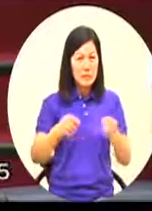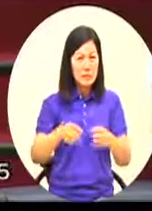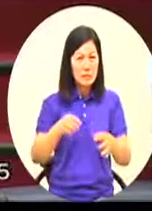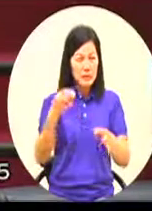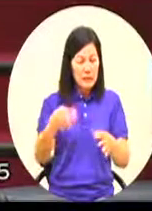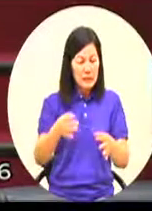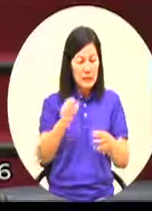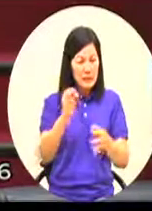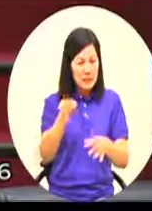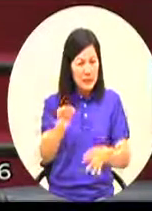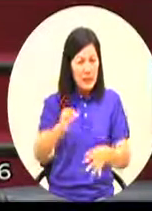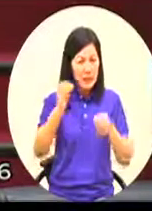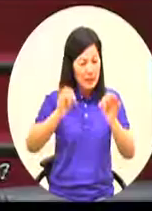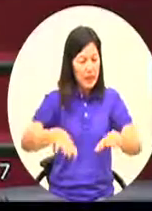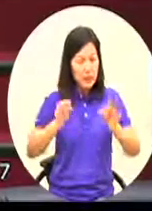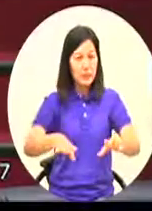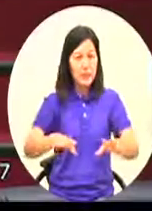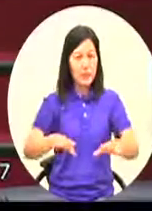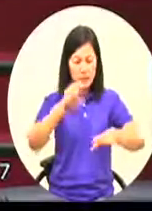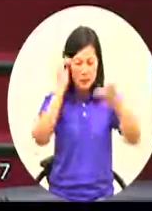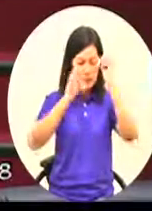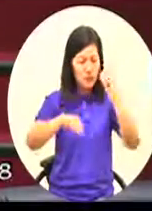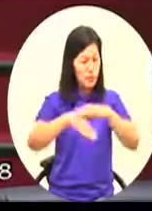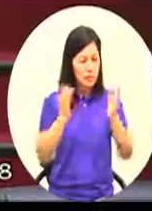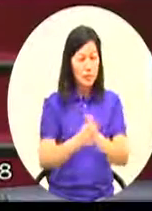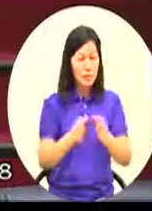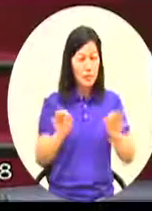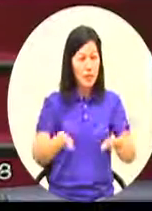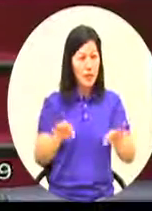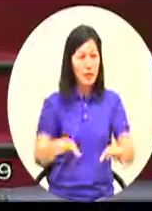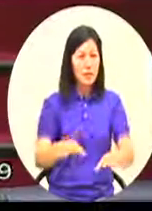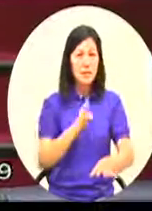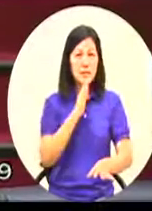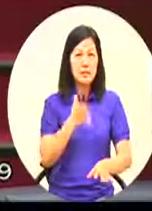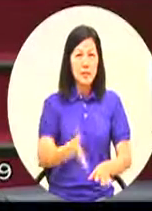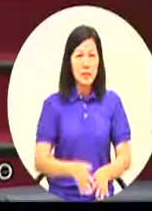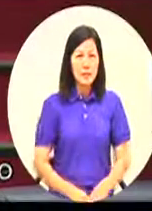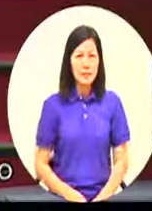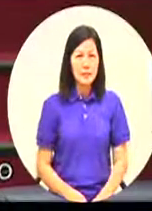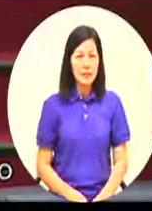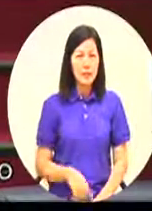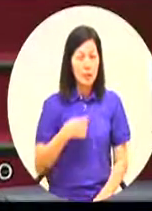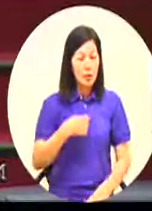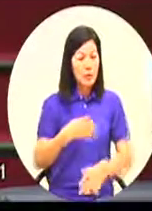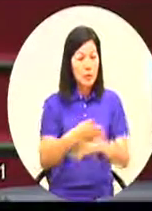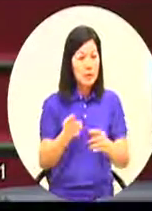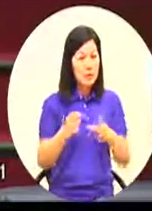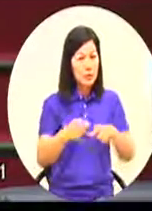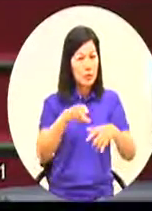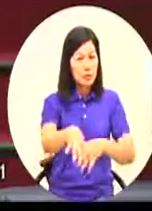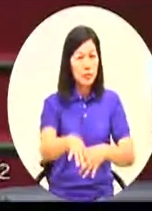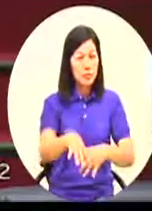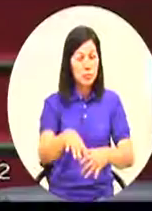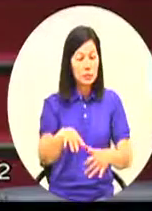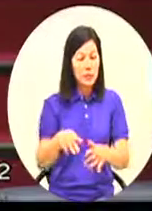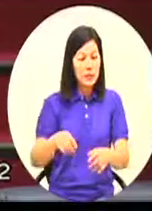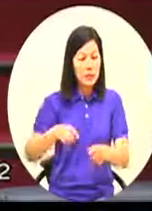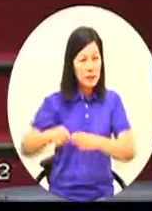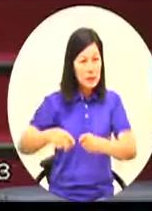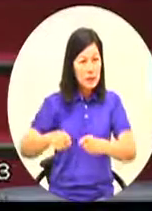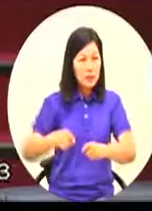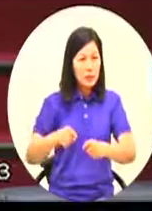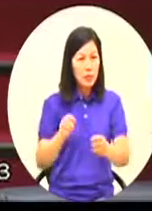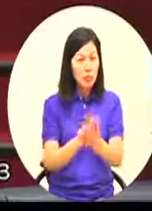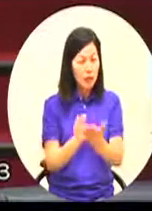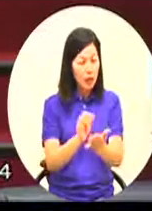力、浪费所有的资源在这个地方？难道我们的乡公所所报的这些计划都不是